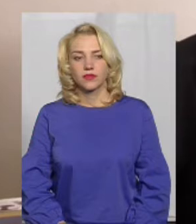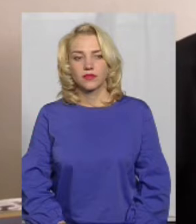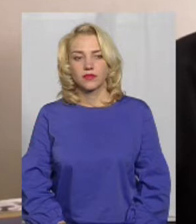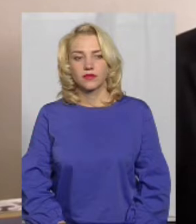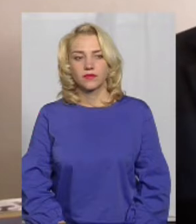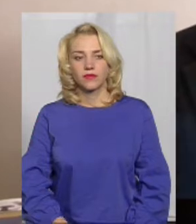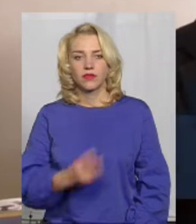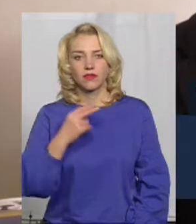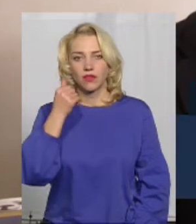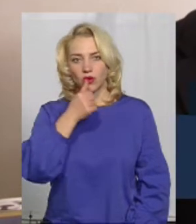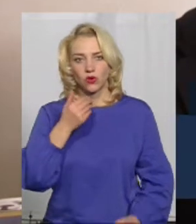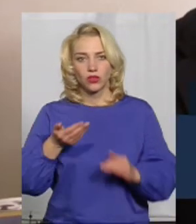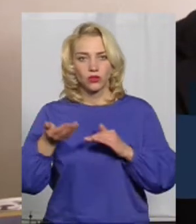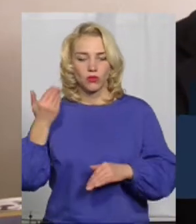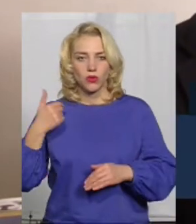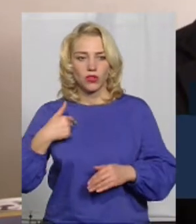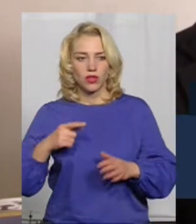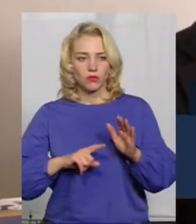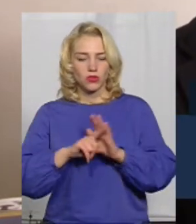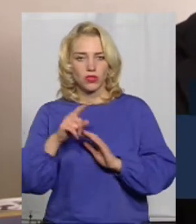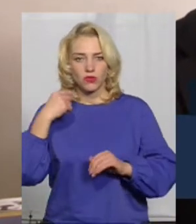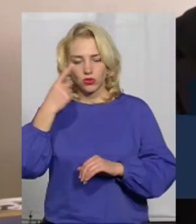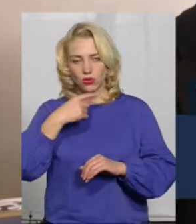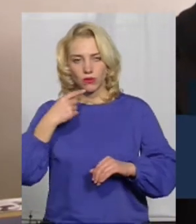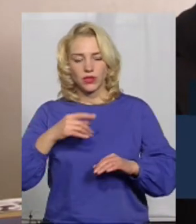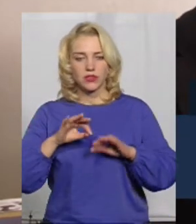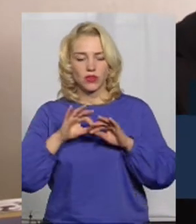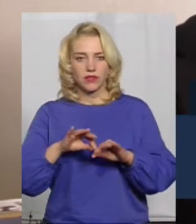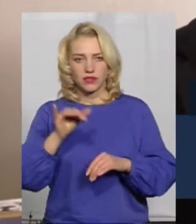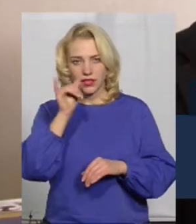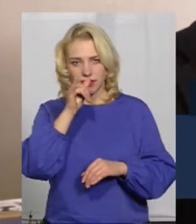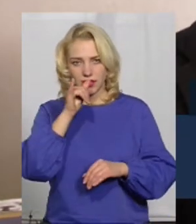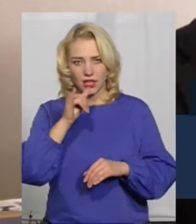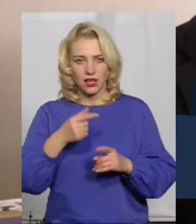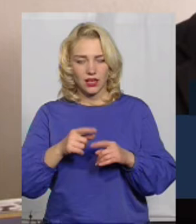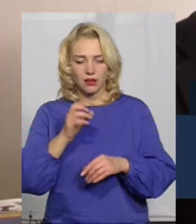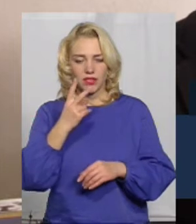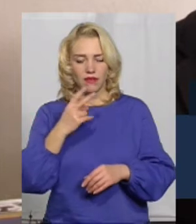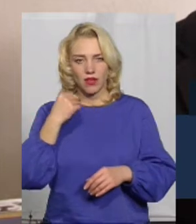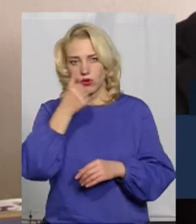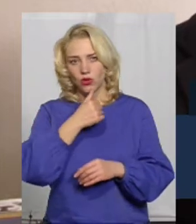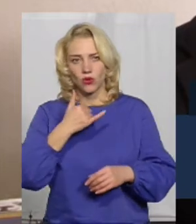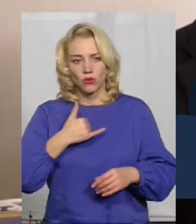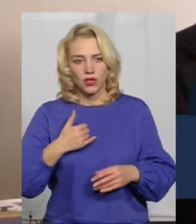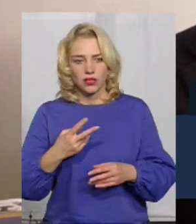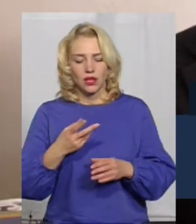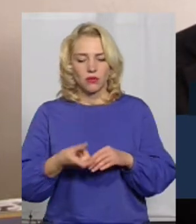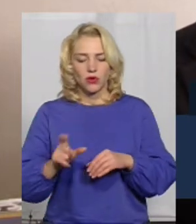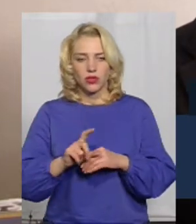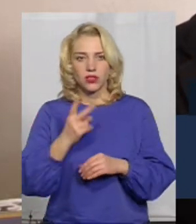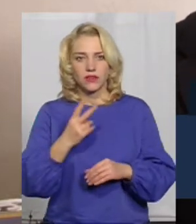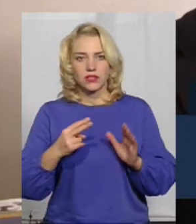Два роки тому я розпочав особисто вести сторінку в Інстаграмі. За 2 роки в мене вже понад 27